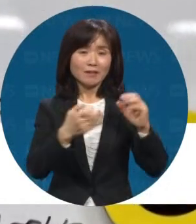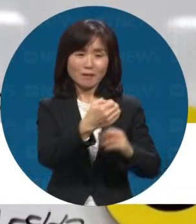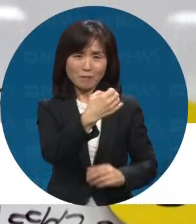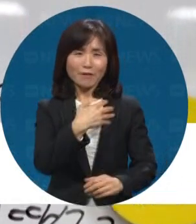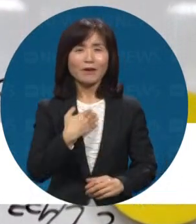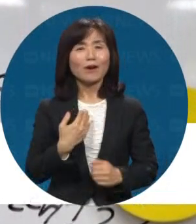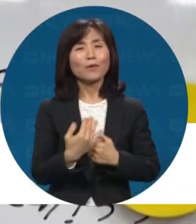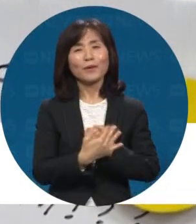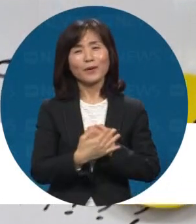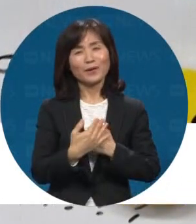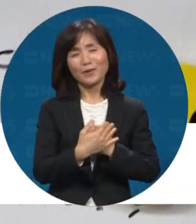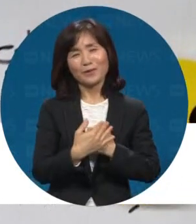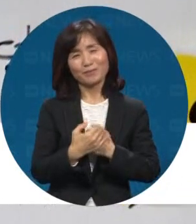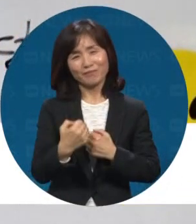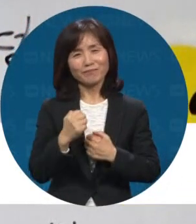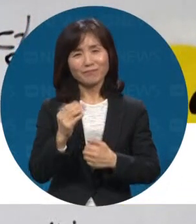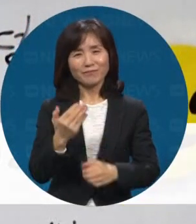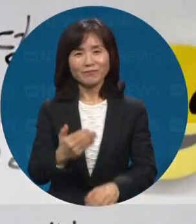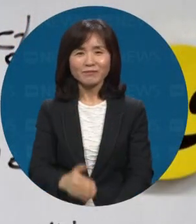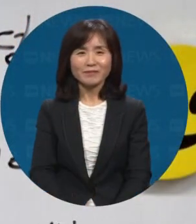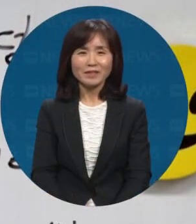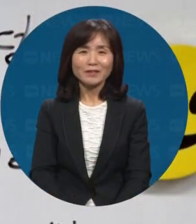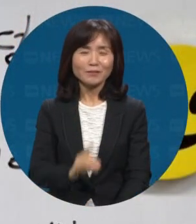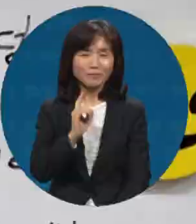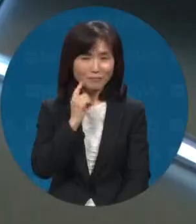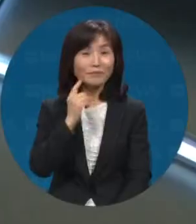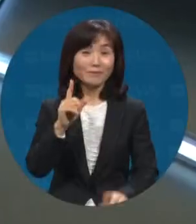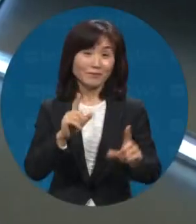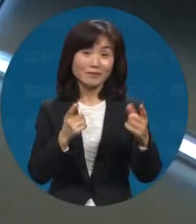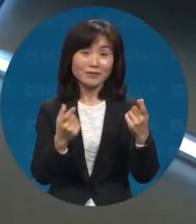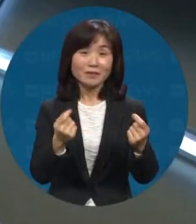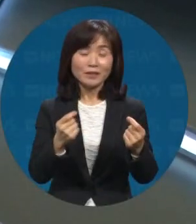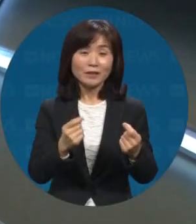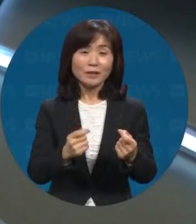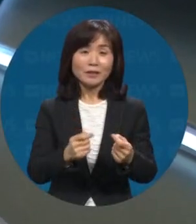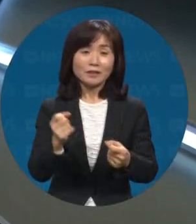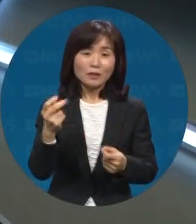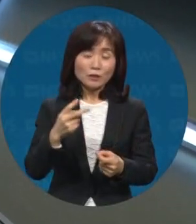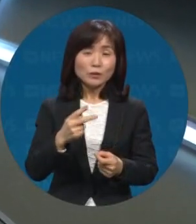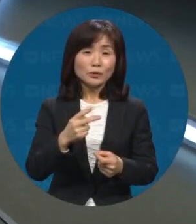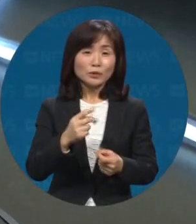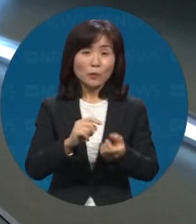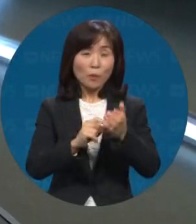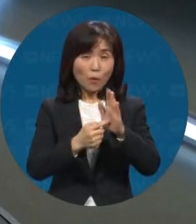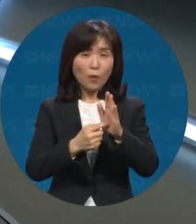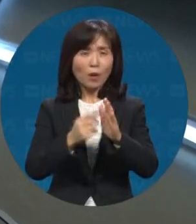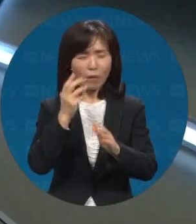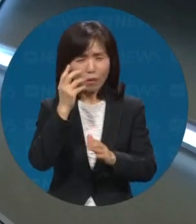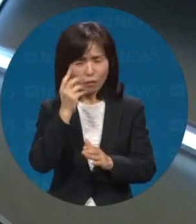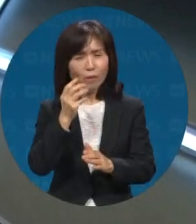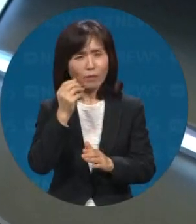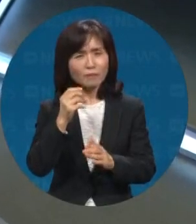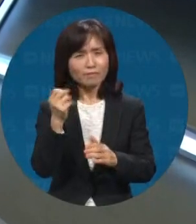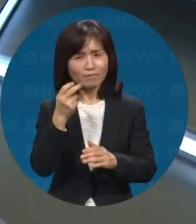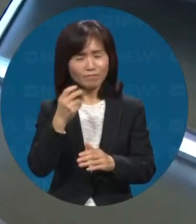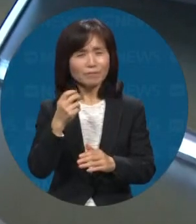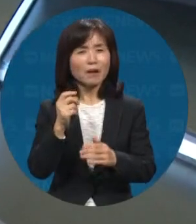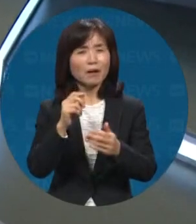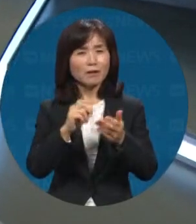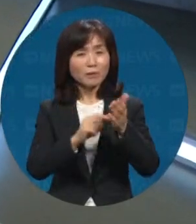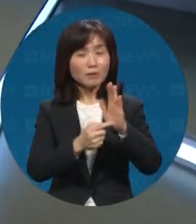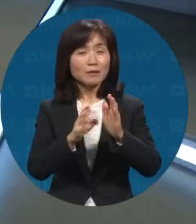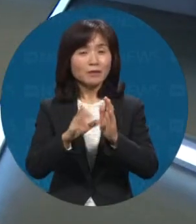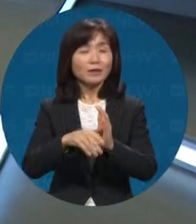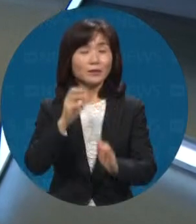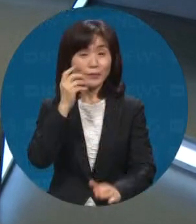위로를 받더라고요 그럼요 너무 이쁩니다 사실 표현도 자꾸 해봐야 느는 거죠 아이들이 이렇게